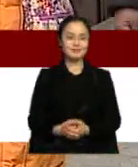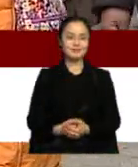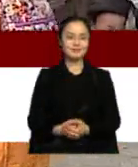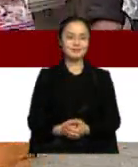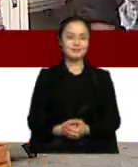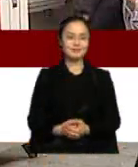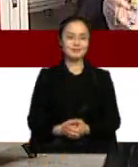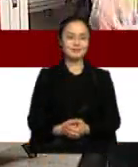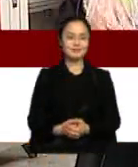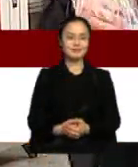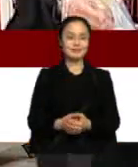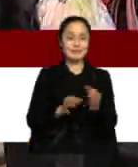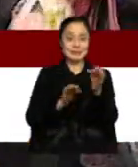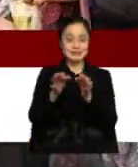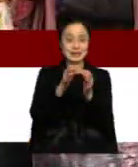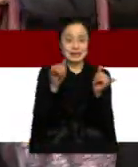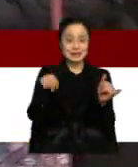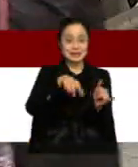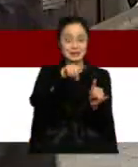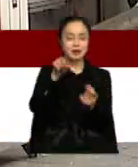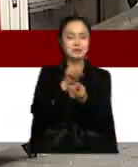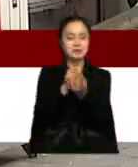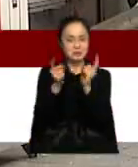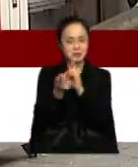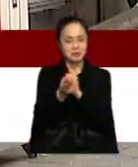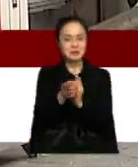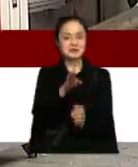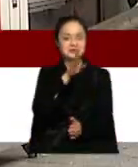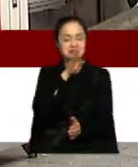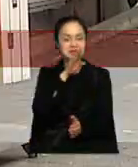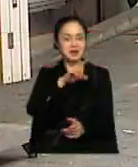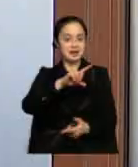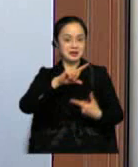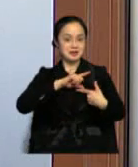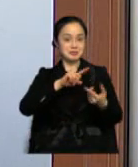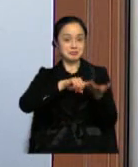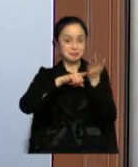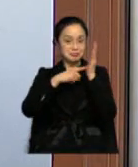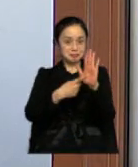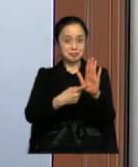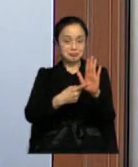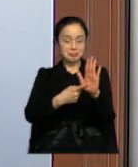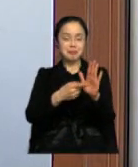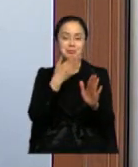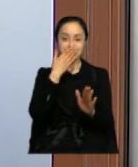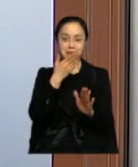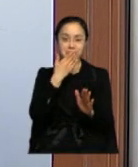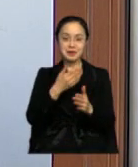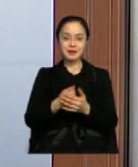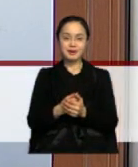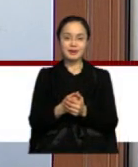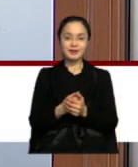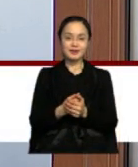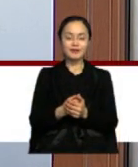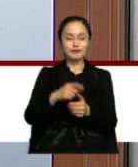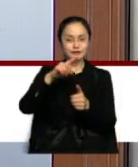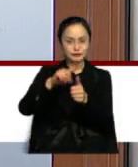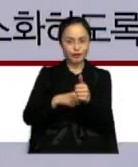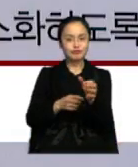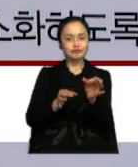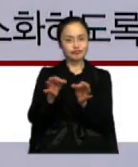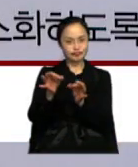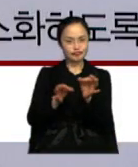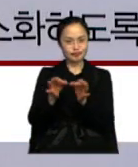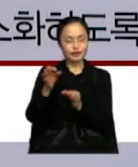딱딱하게 노점을 실명제를 하고 나서 등록을 하고 하니까 마음이 편해졌습니다. 구청도 도로점용 허가증 부착과